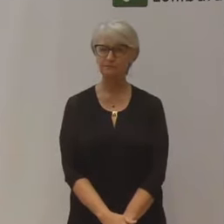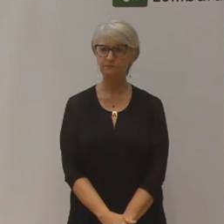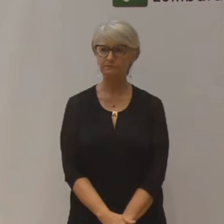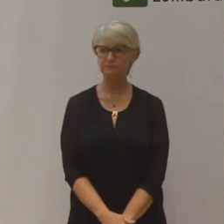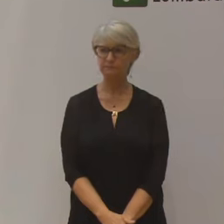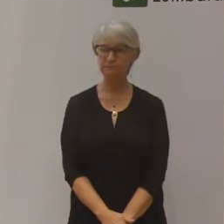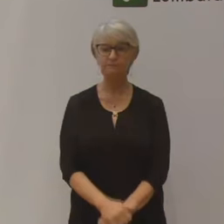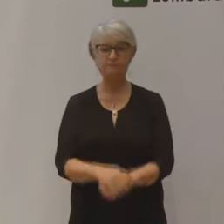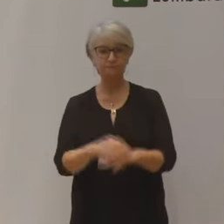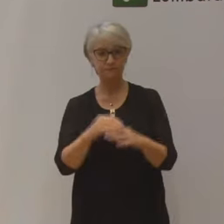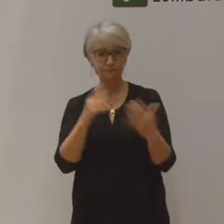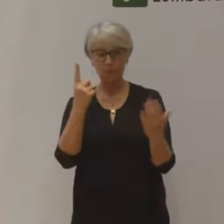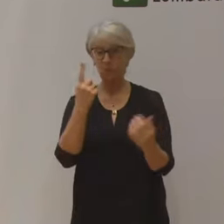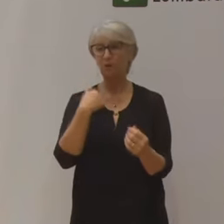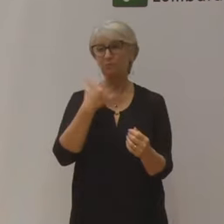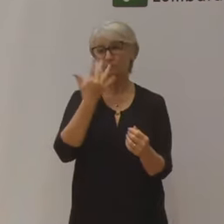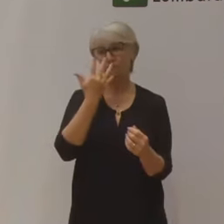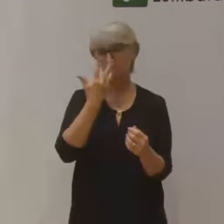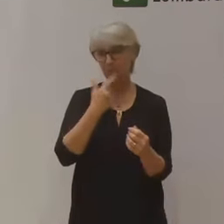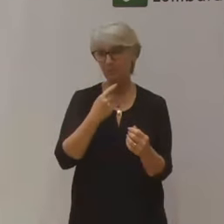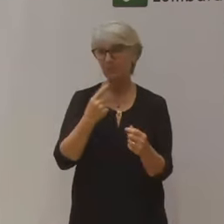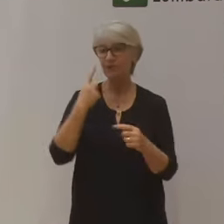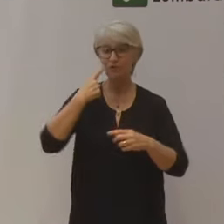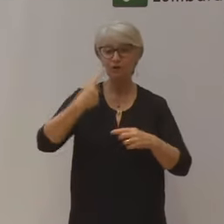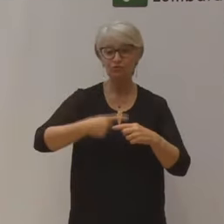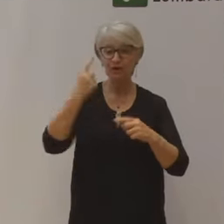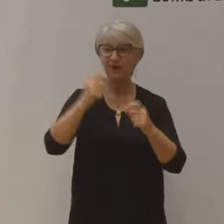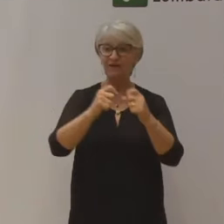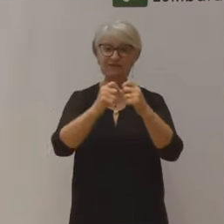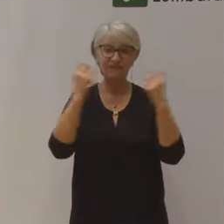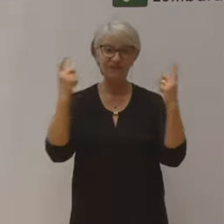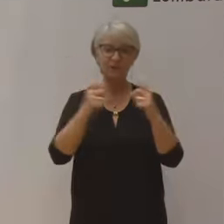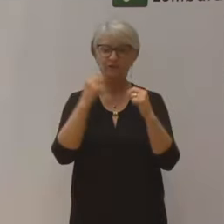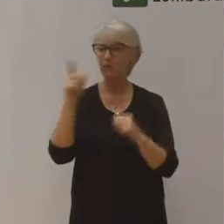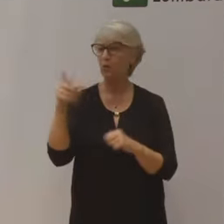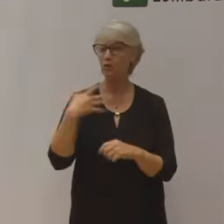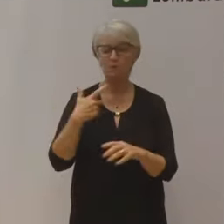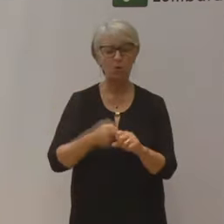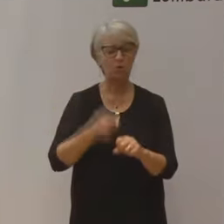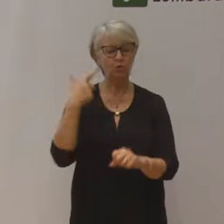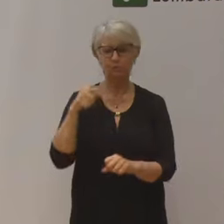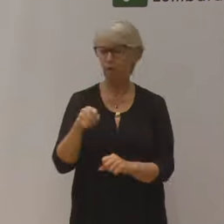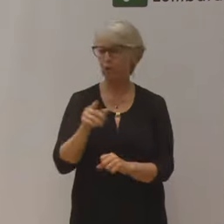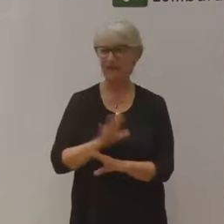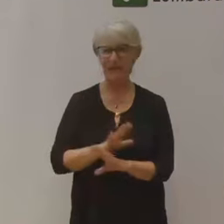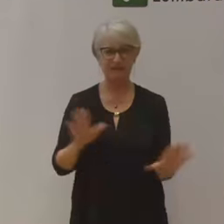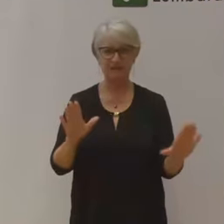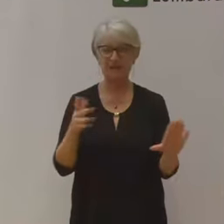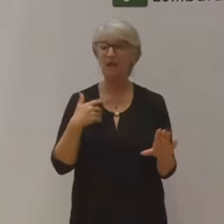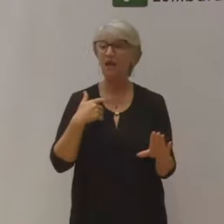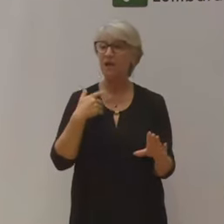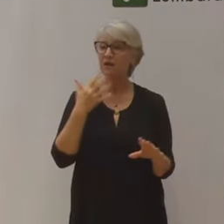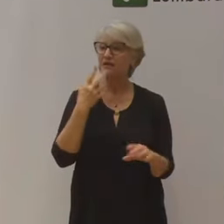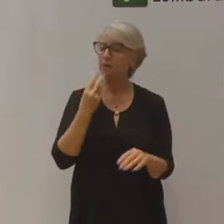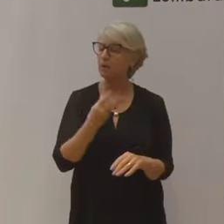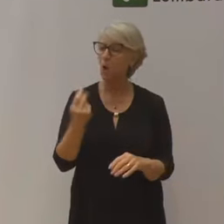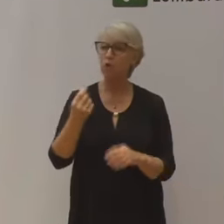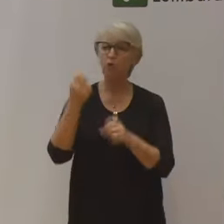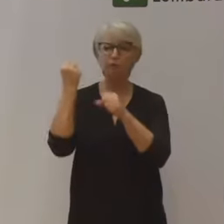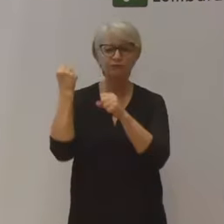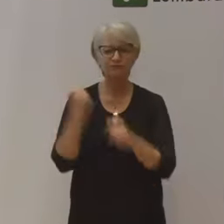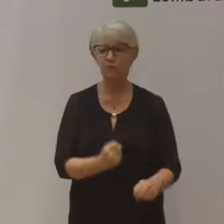un'unica cosa mi piacerebbe, dopo tutta la giornata di video, sicuramente una cosa importante. Ritengo che sarebbe